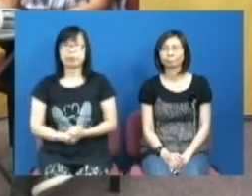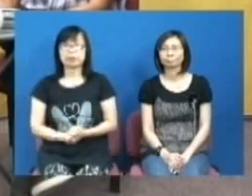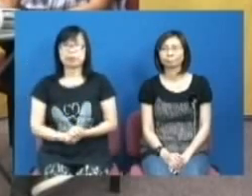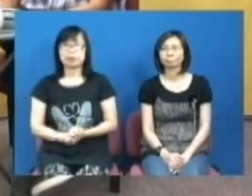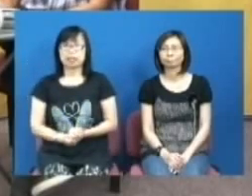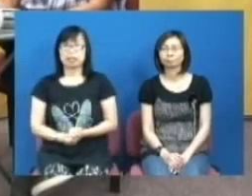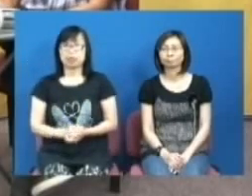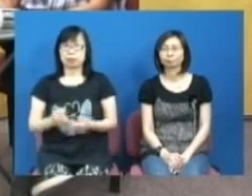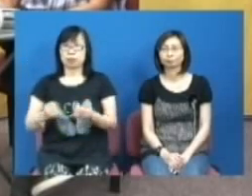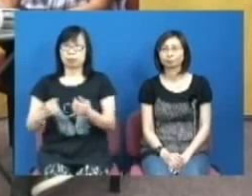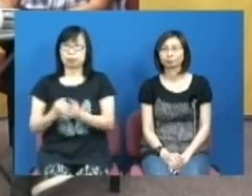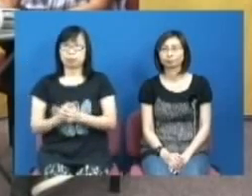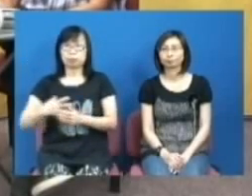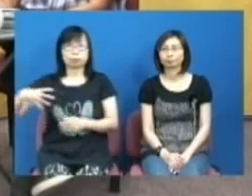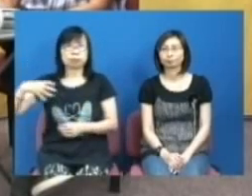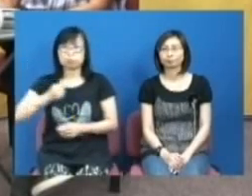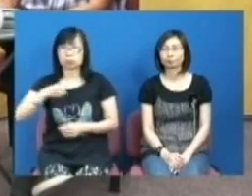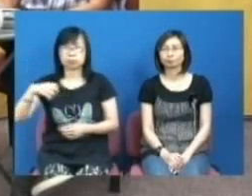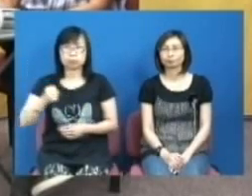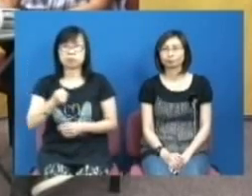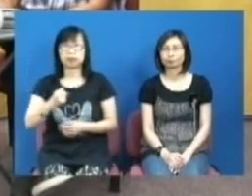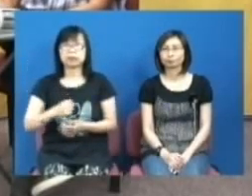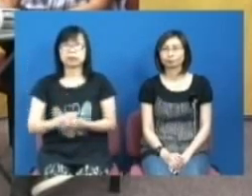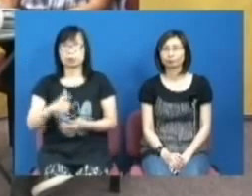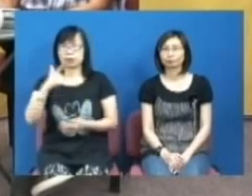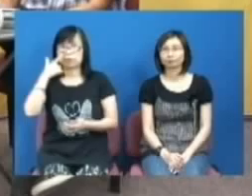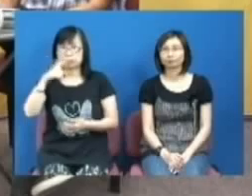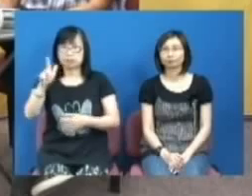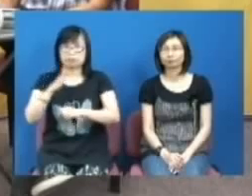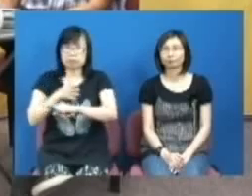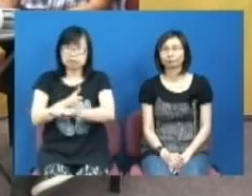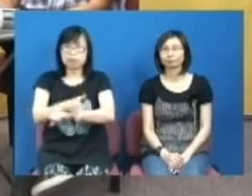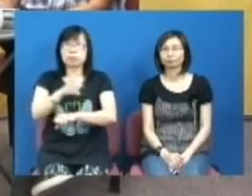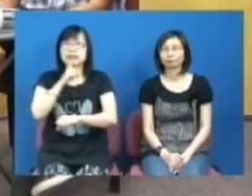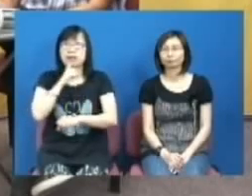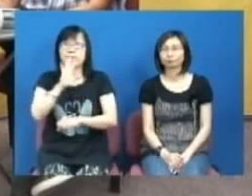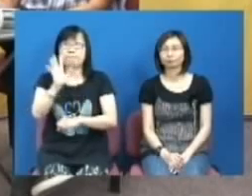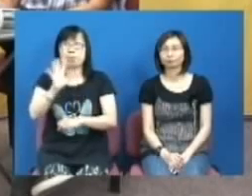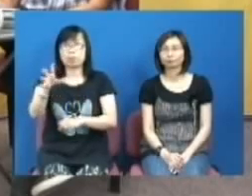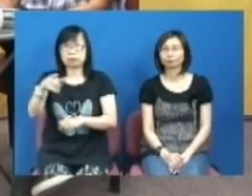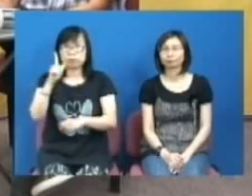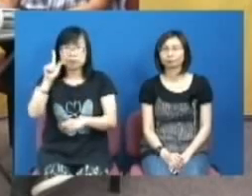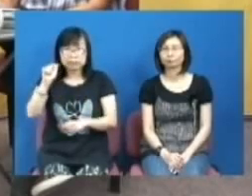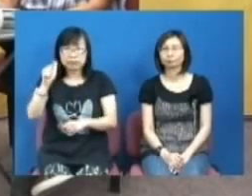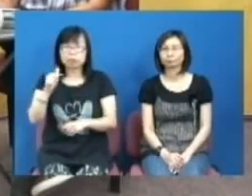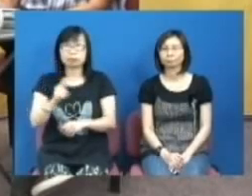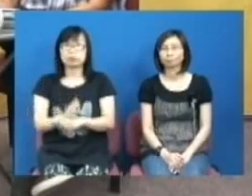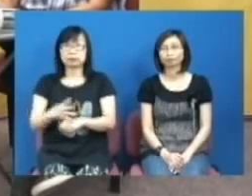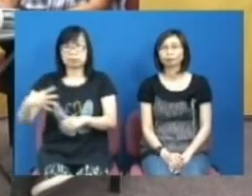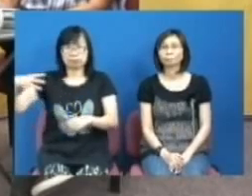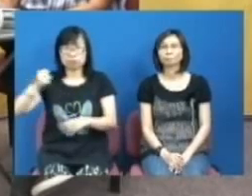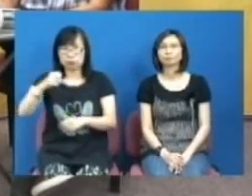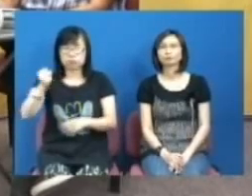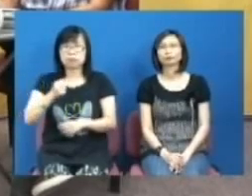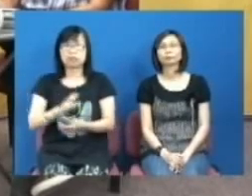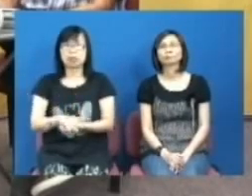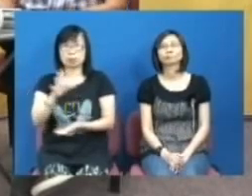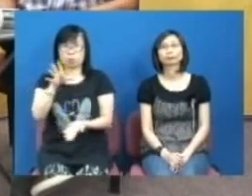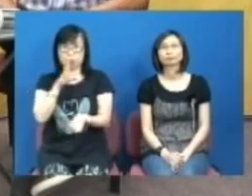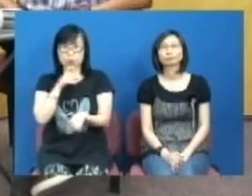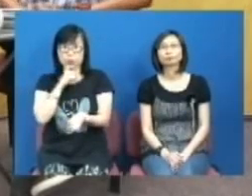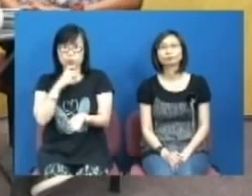統治那方面，亦都因為那個新的社會的出現，不能夠用舊的統治方法，即是說用過分專制的方